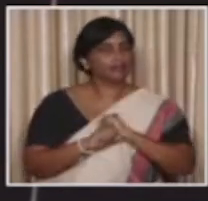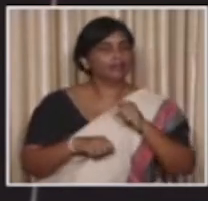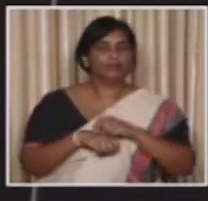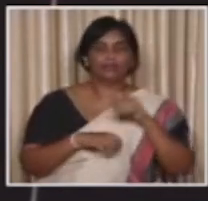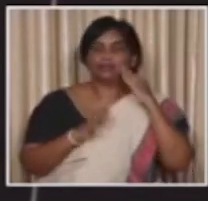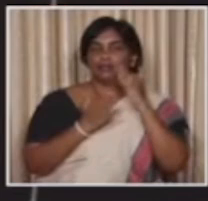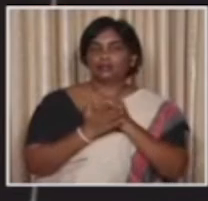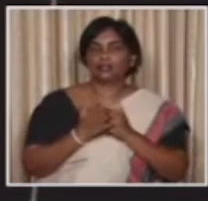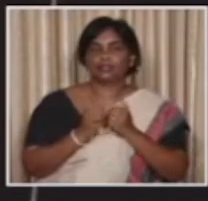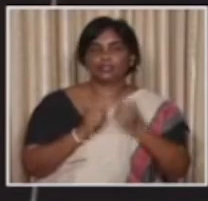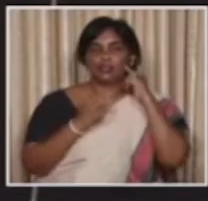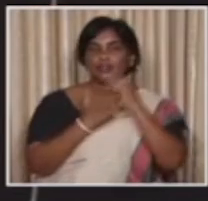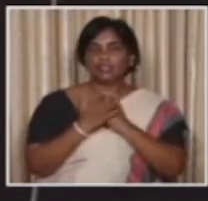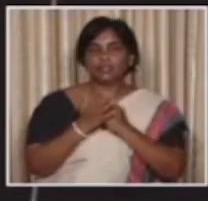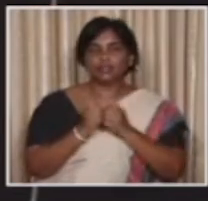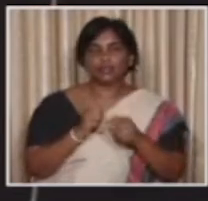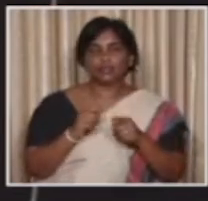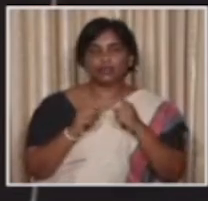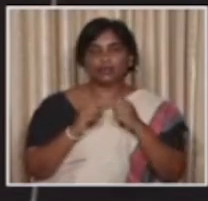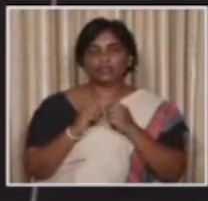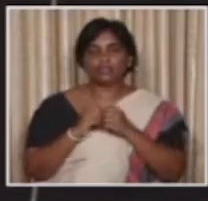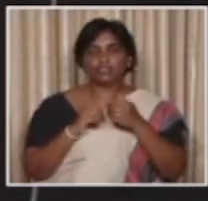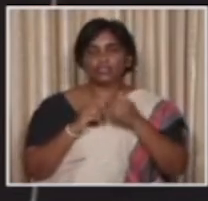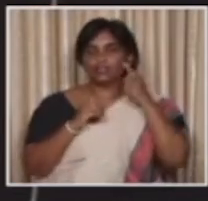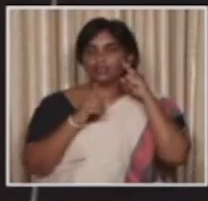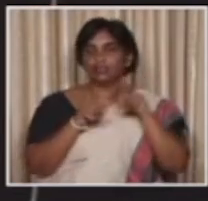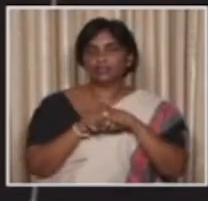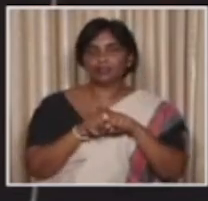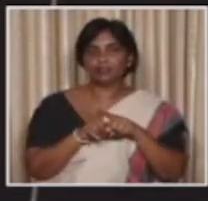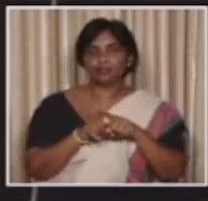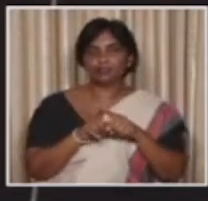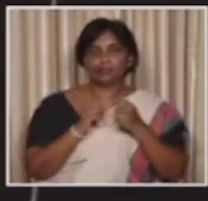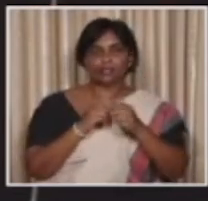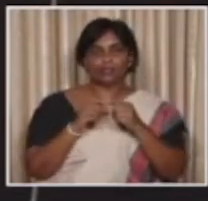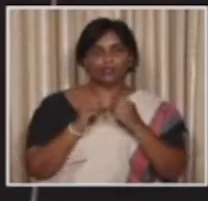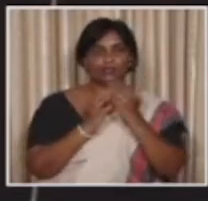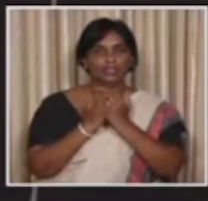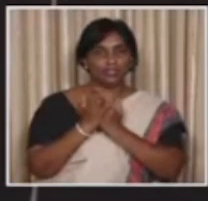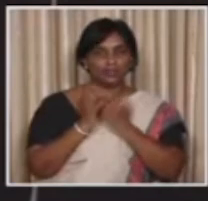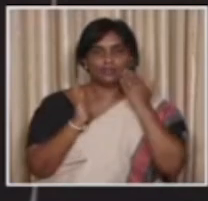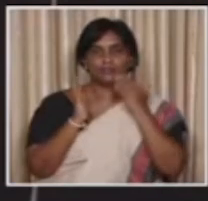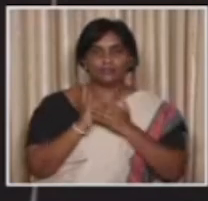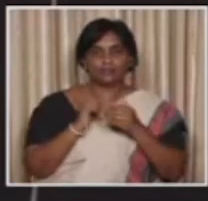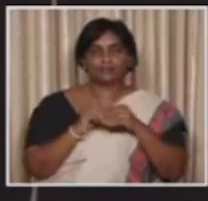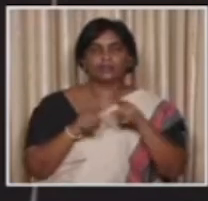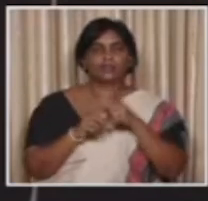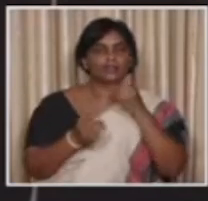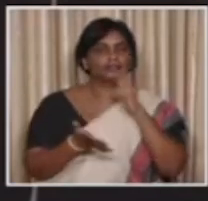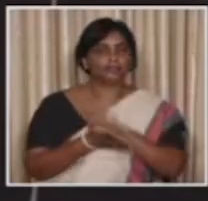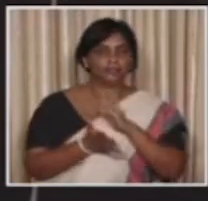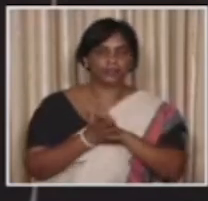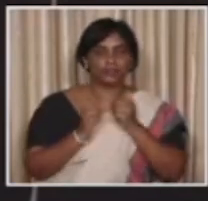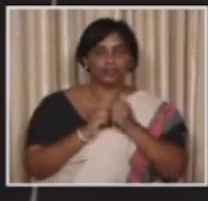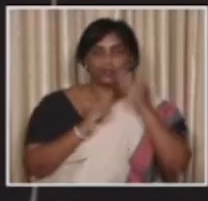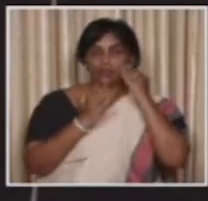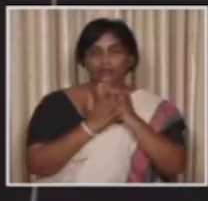රටක් හැටියට කිසි කෙනෙක් අපිට ණය දුන්නේ නැහැ අපිට සල්ලි අච්චු ගහන්න බෑ ඒ නිසා අපිට ණය ගන්න බෑ සල්ලි අච්චු ගහන්න බෑ මේ